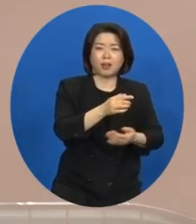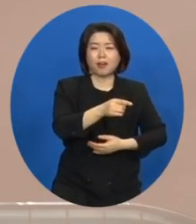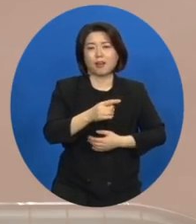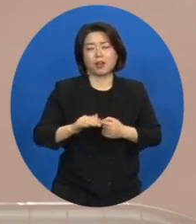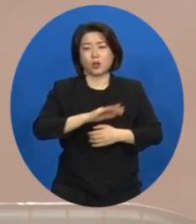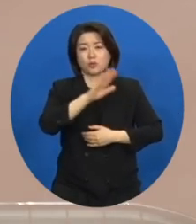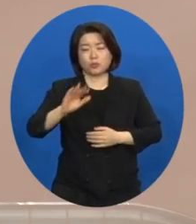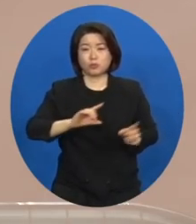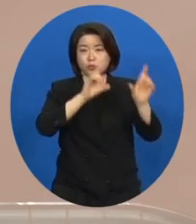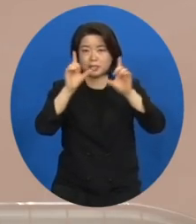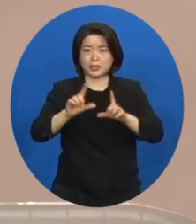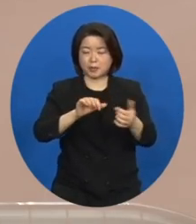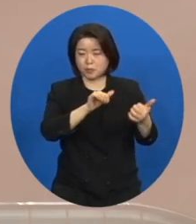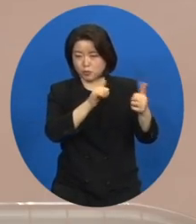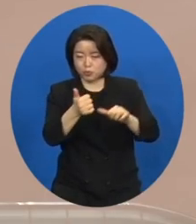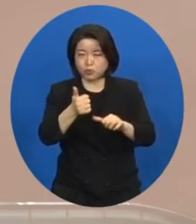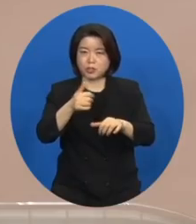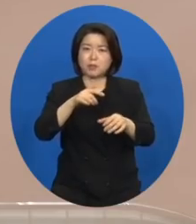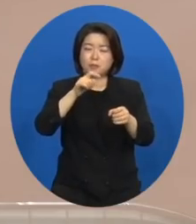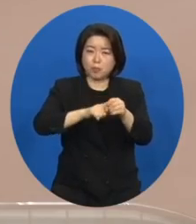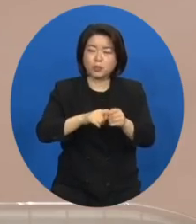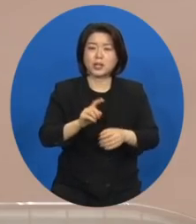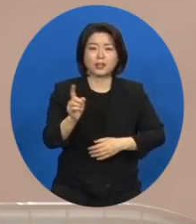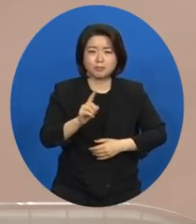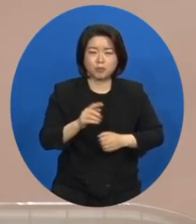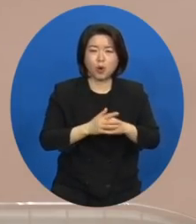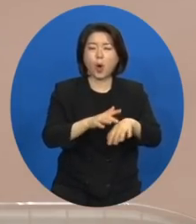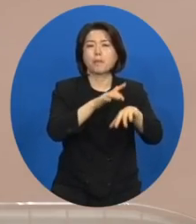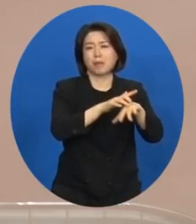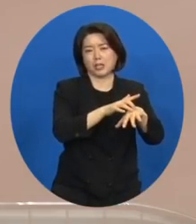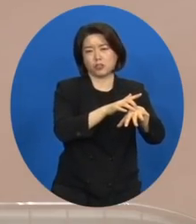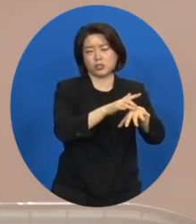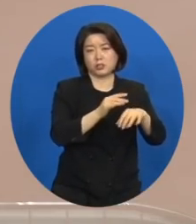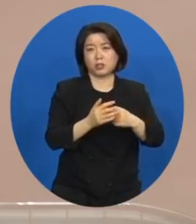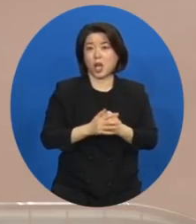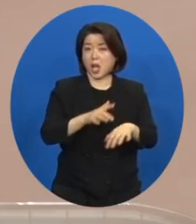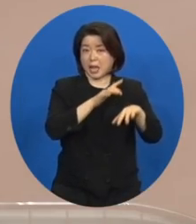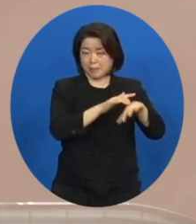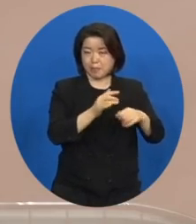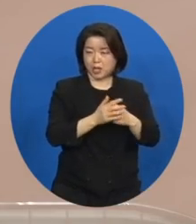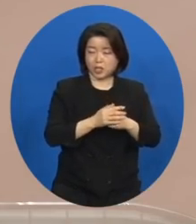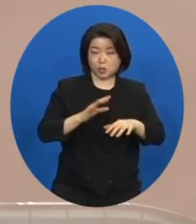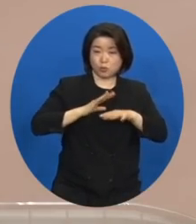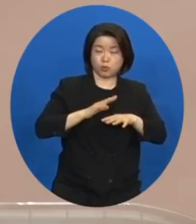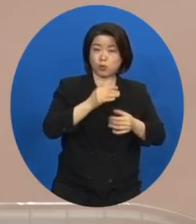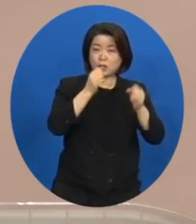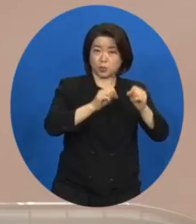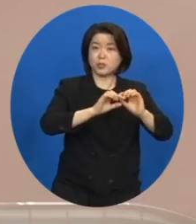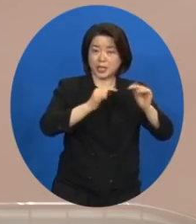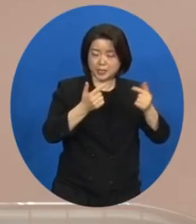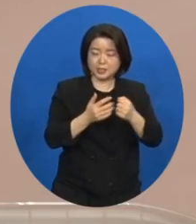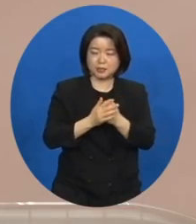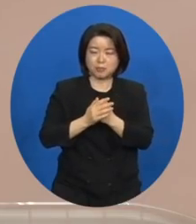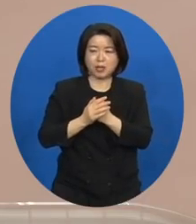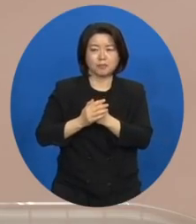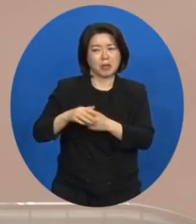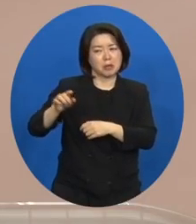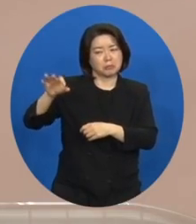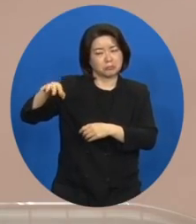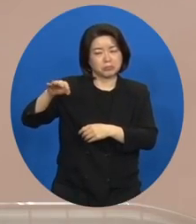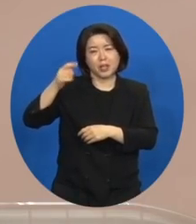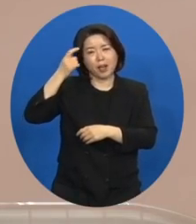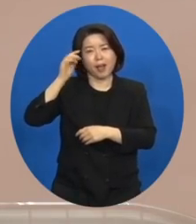상을 죽이고자 하는 것은 막 입니다 마귀가 요 우리가 둘의 필욘 없지만 가서 평가 에서는 안됩니다 마귀는 어느정도 지식이